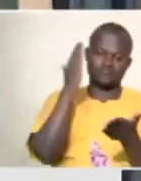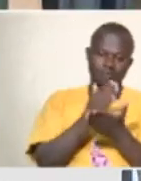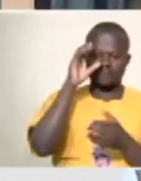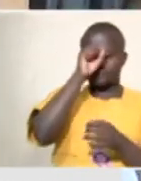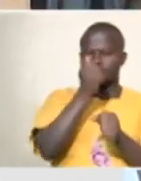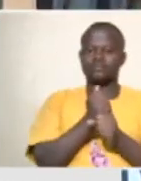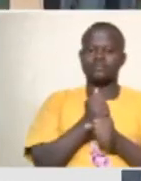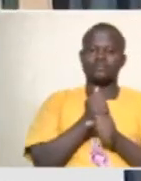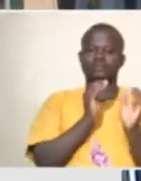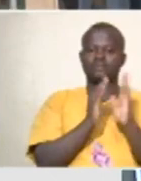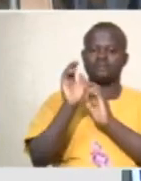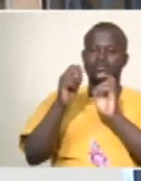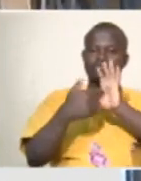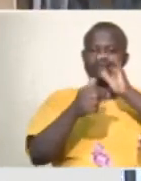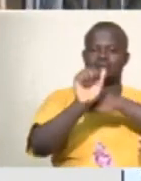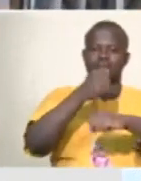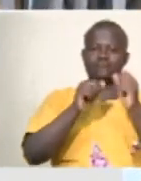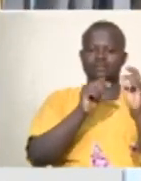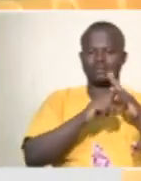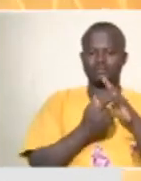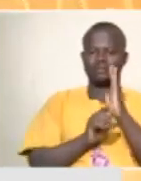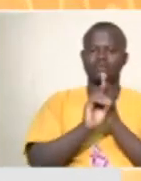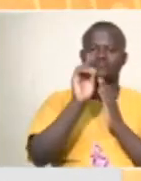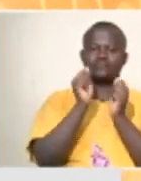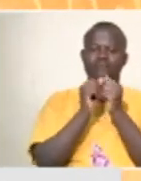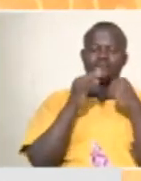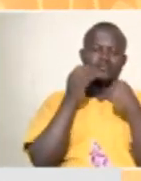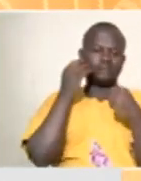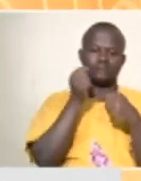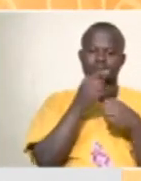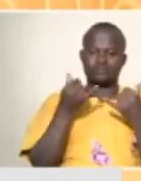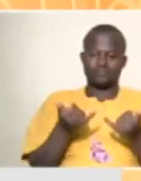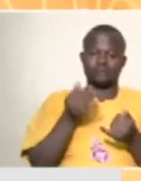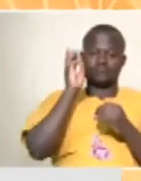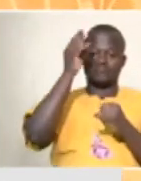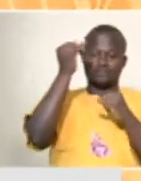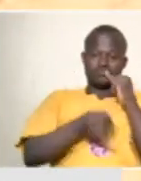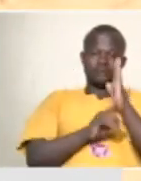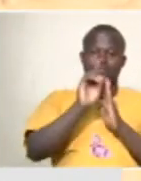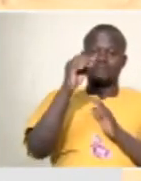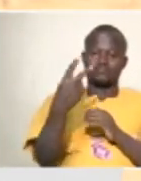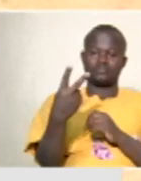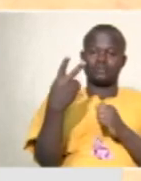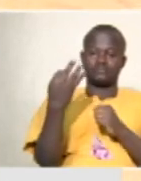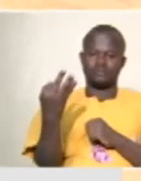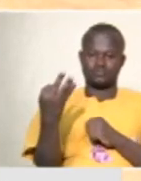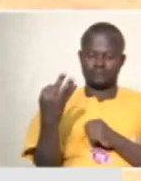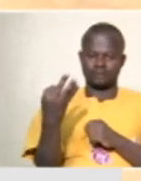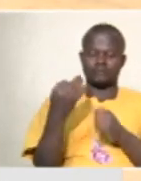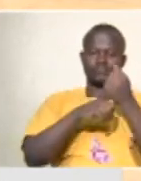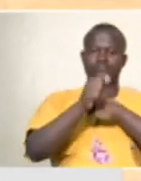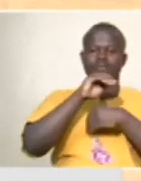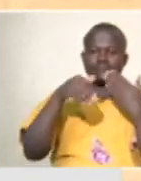ubushomeri biteganijwe ko iri murikabikorwa ryatangiye tariki ya 18 z'ukwezi rizasoza tariki ya 23